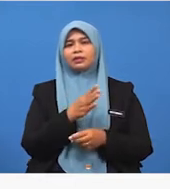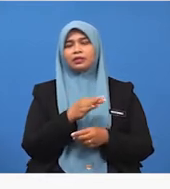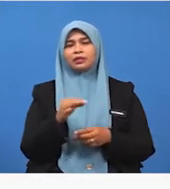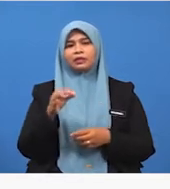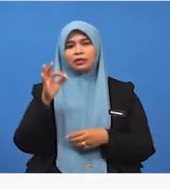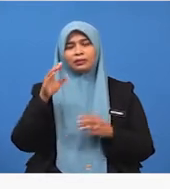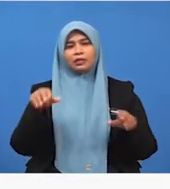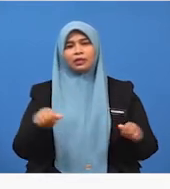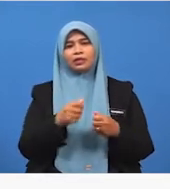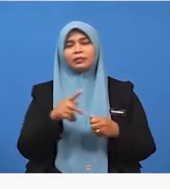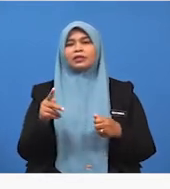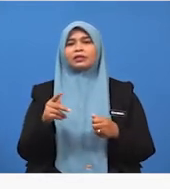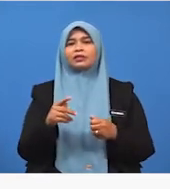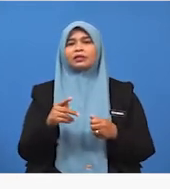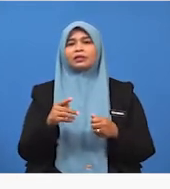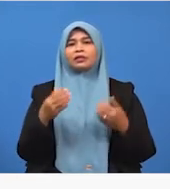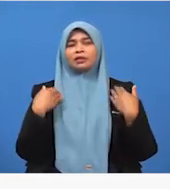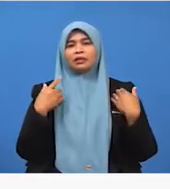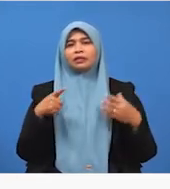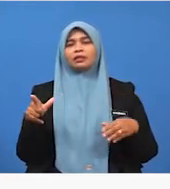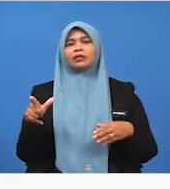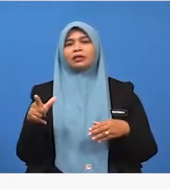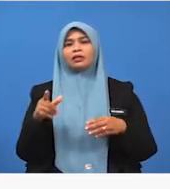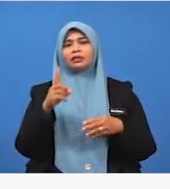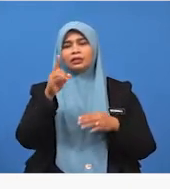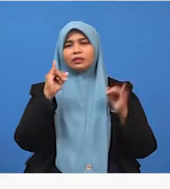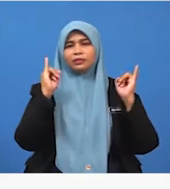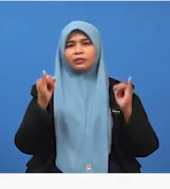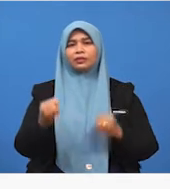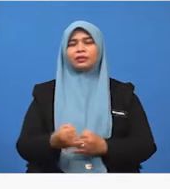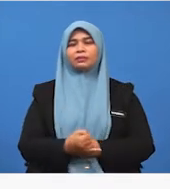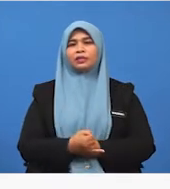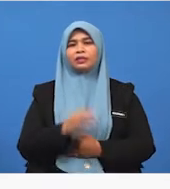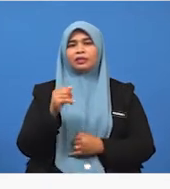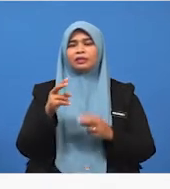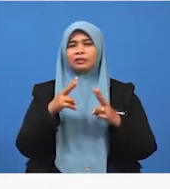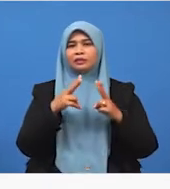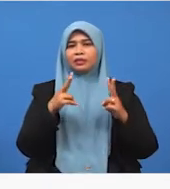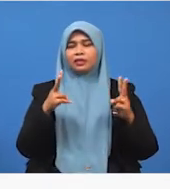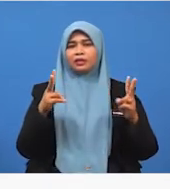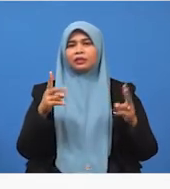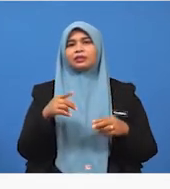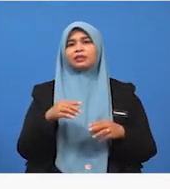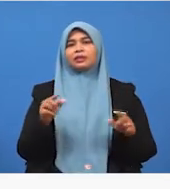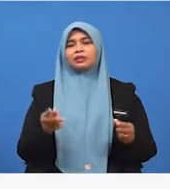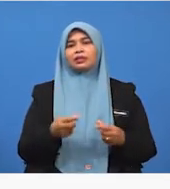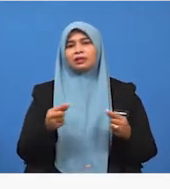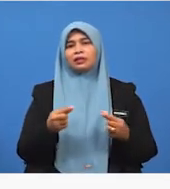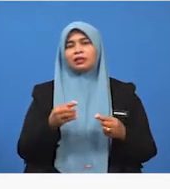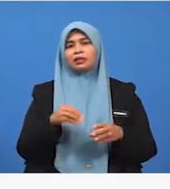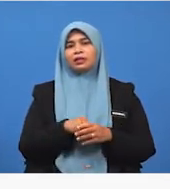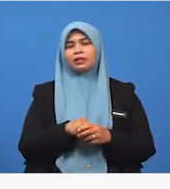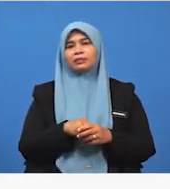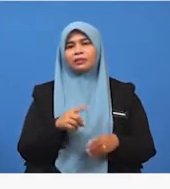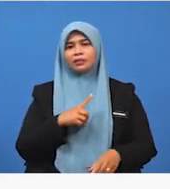dan mengamalkannya adalah satu ibadat sunnah yang sangat digalakkan dalam Islam. Sayujia